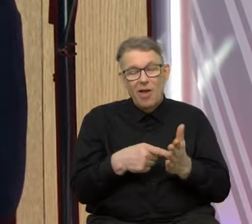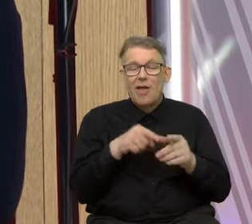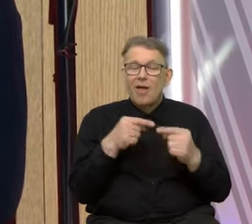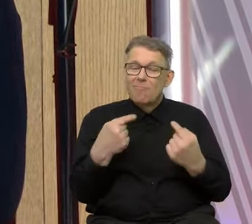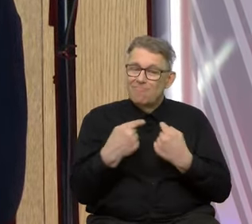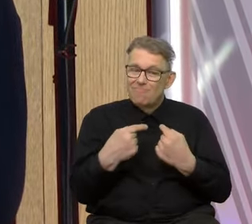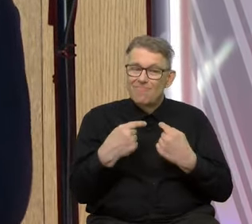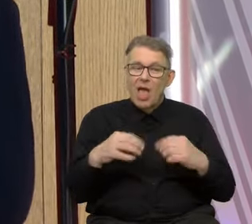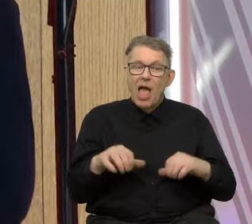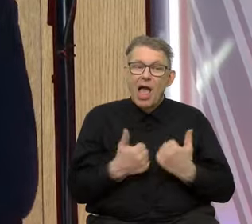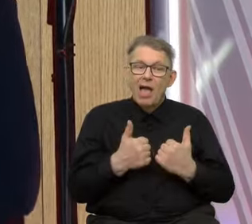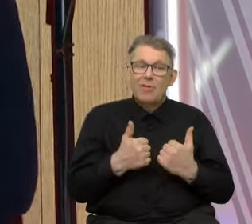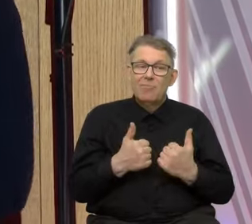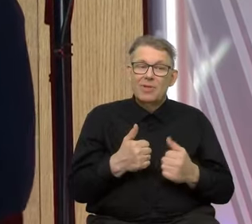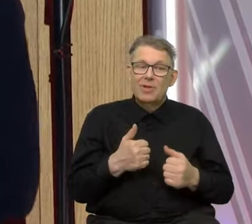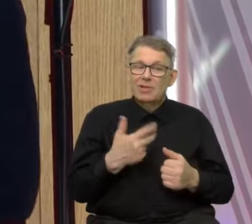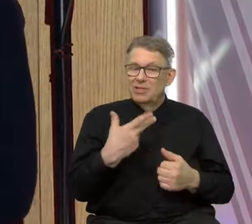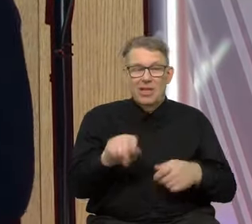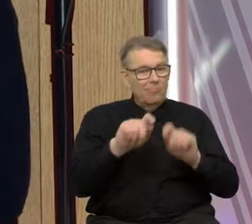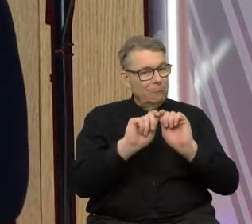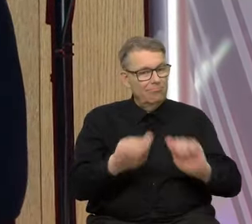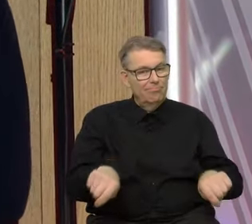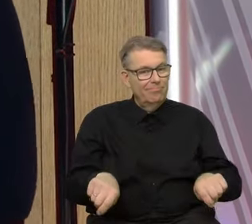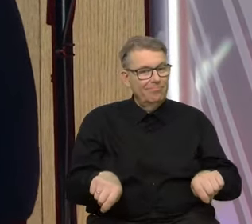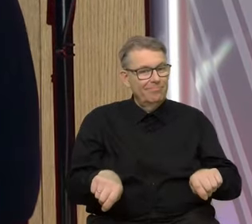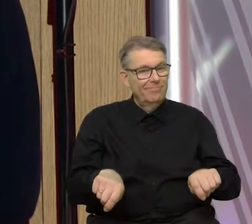zachętę do tego, aby nie ustawać.